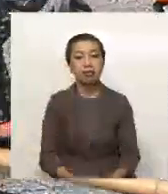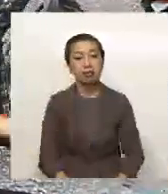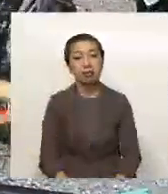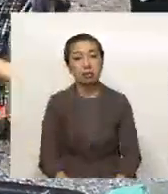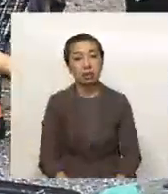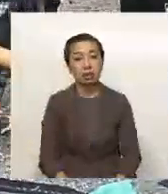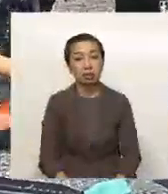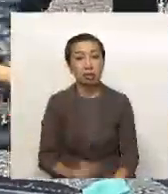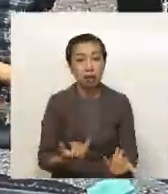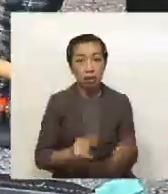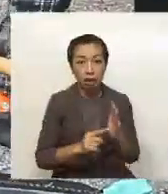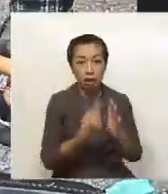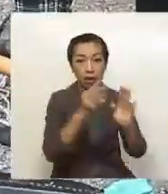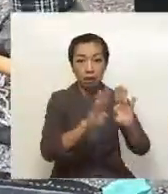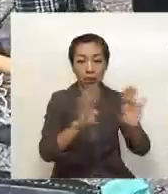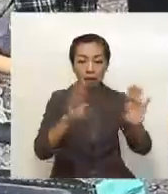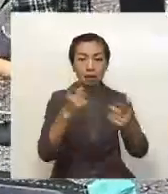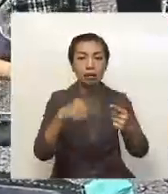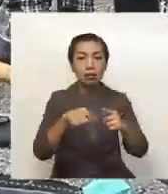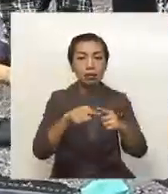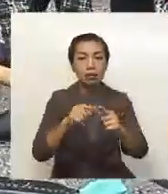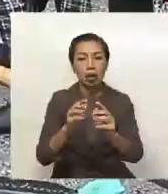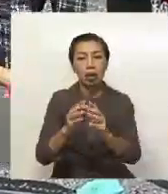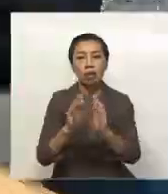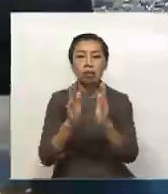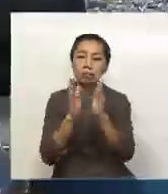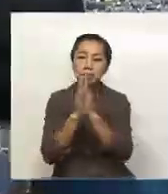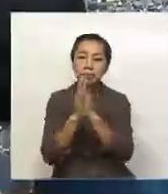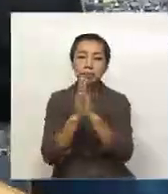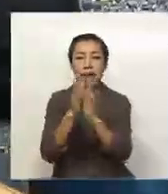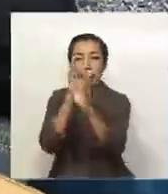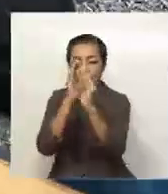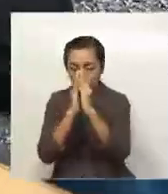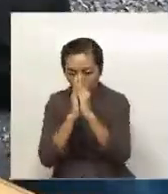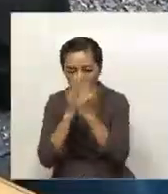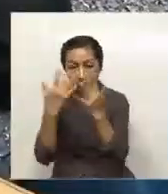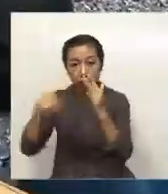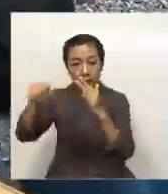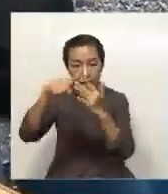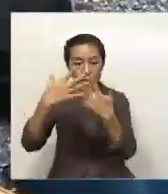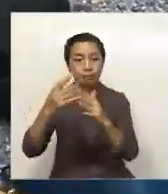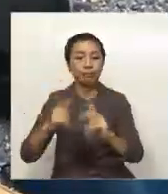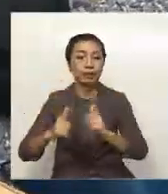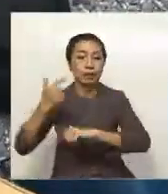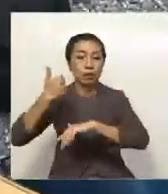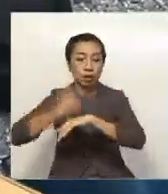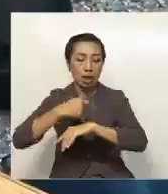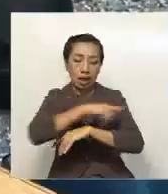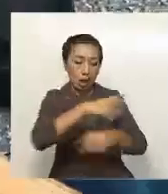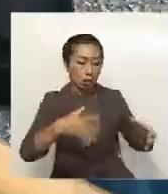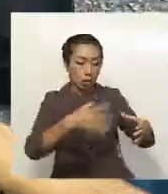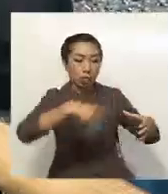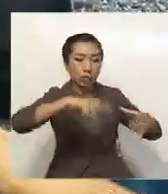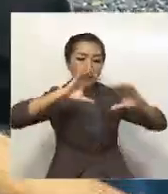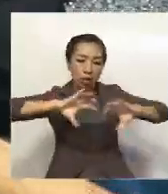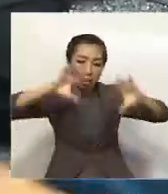งหลังจากเปิดฤดูกาลและกราบไหว้ขอพรสิ่งศักดิ์สิทธิ์แล้วนะคะผู้ว่าราชการจังหวัดเลยก็ได้นำคณะที่มีทั้งข้า